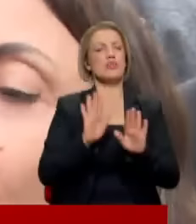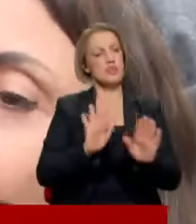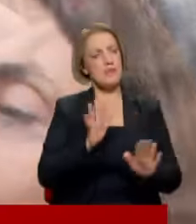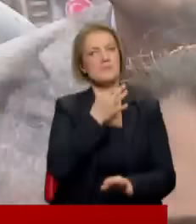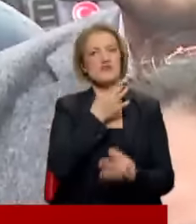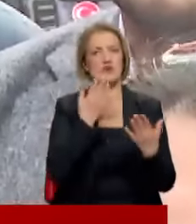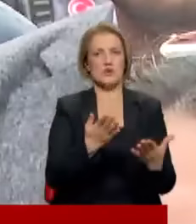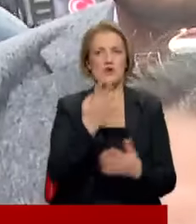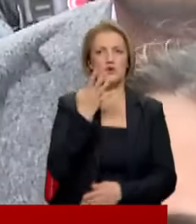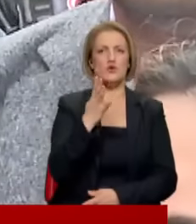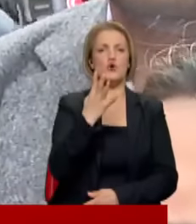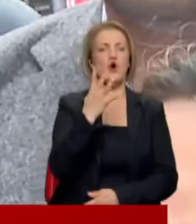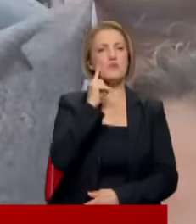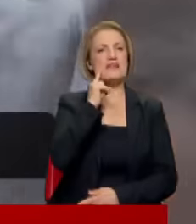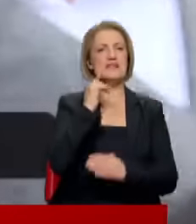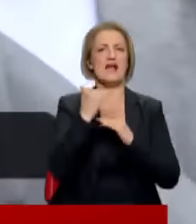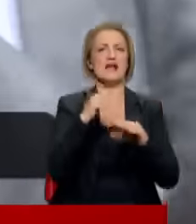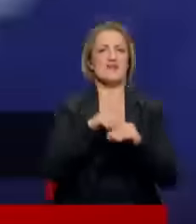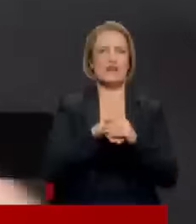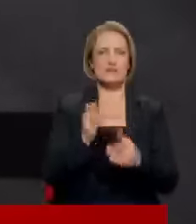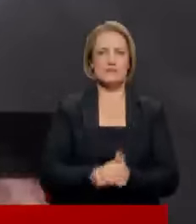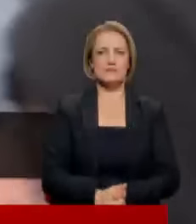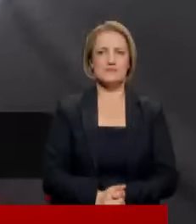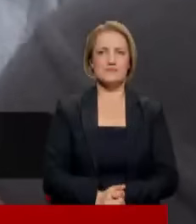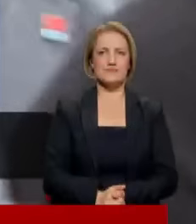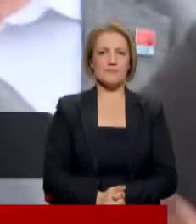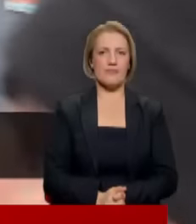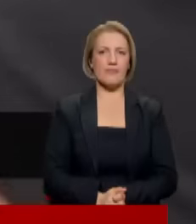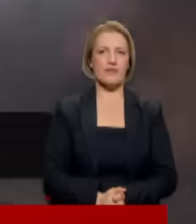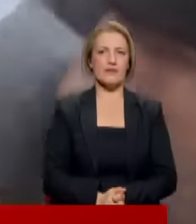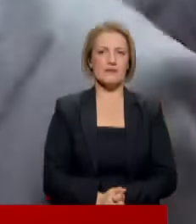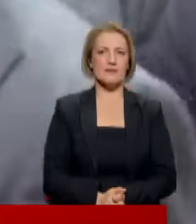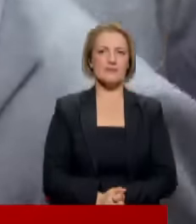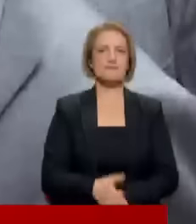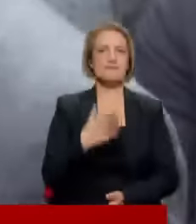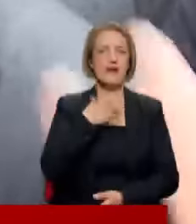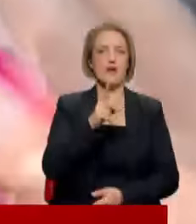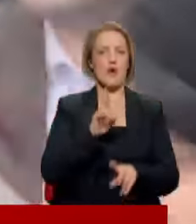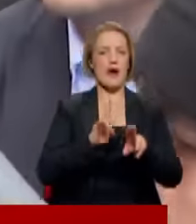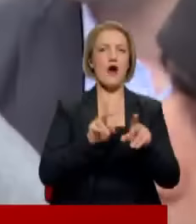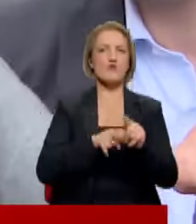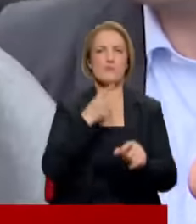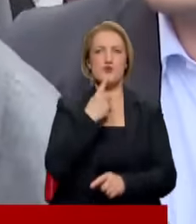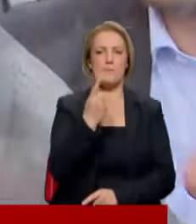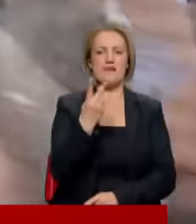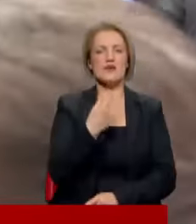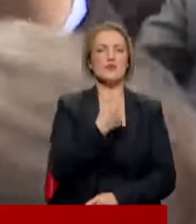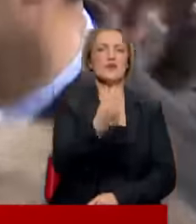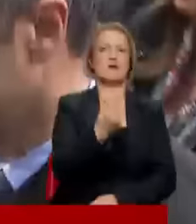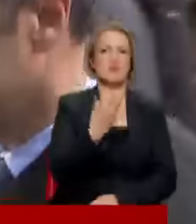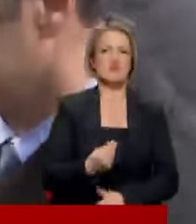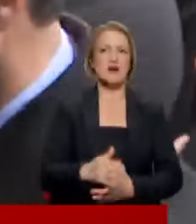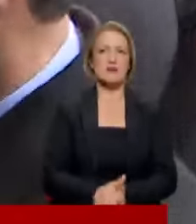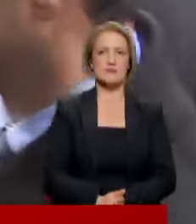teşekkür ediyorum 4 milletvekili zaten belediye başkan vekili le bir görüşmeniz olacak mı içeri girdiğiniz Ya ben ona Kayyum diyorum birkaç uyarım